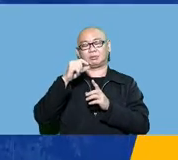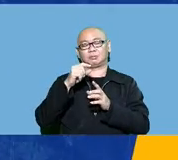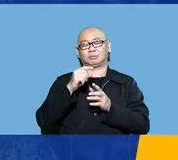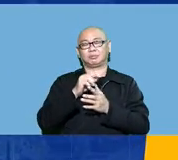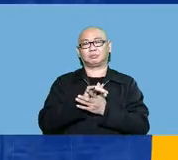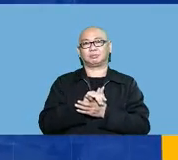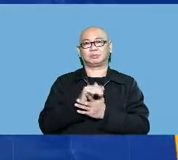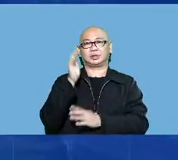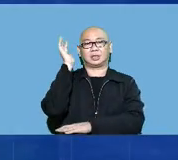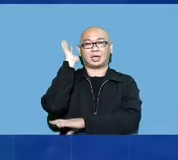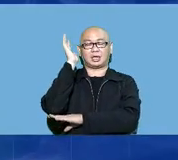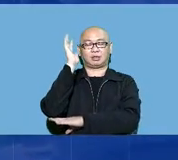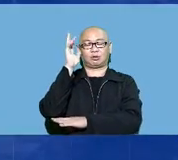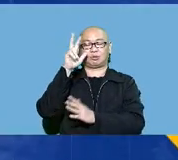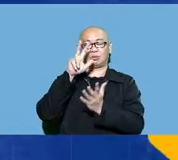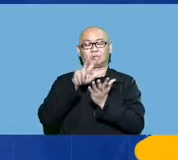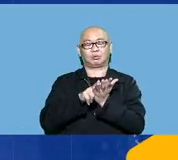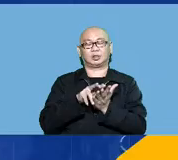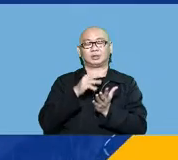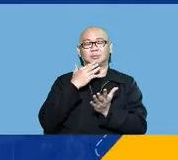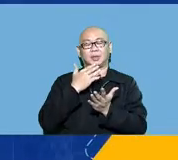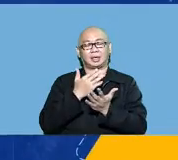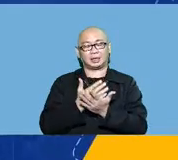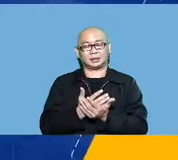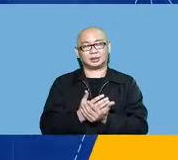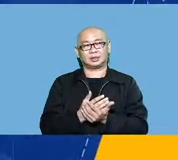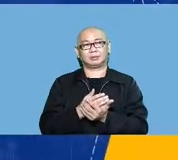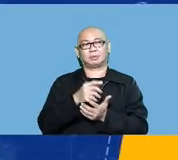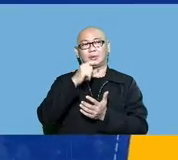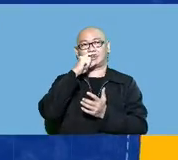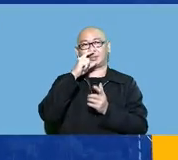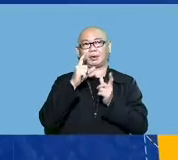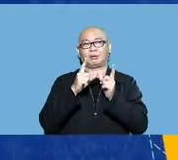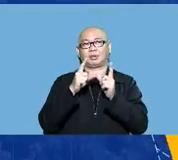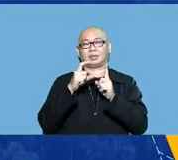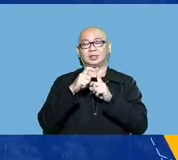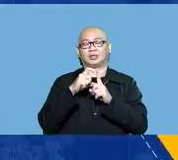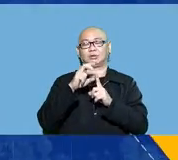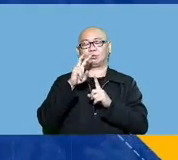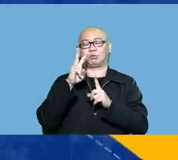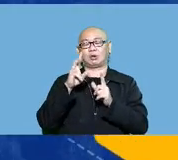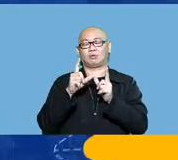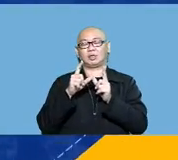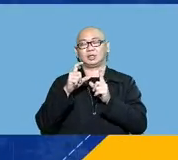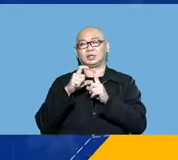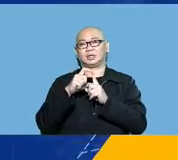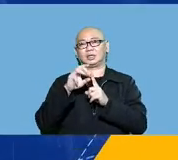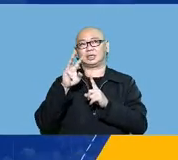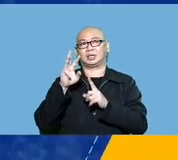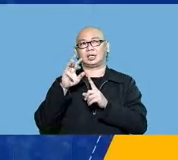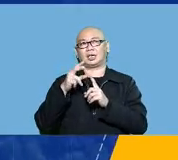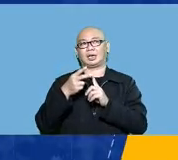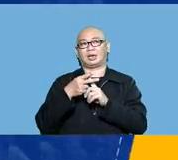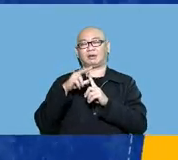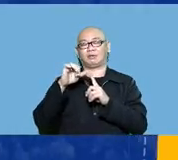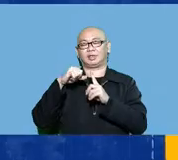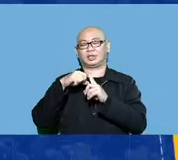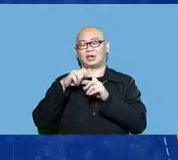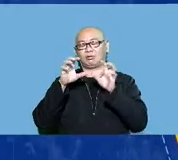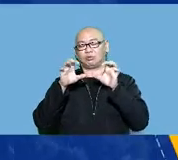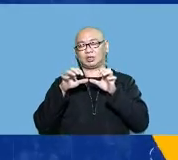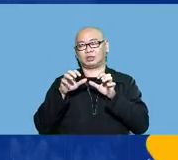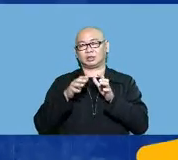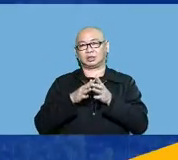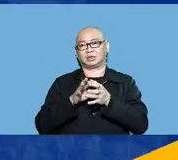pengukuhan. Terima kasih Bapak WD2, WD3, FIK UNES yang selalu bekerjasama,